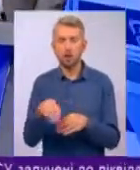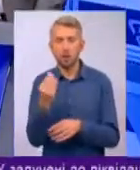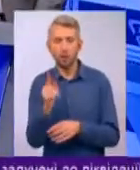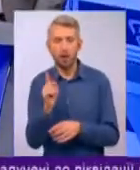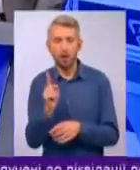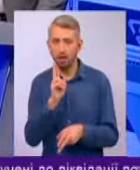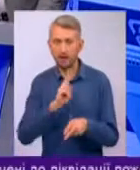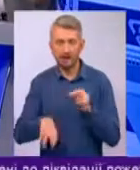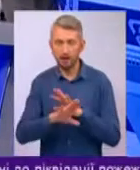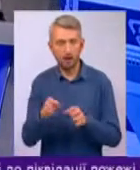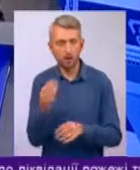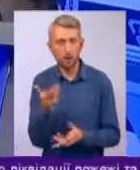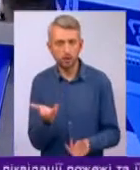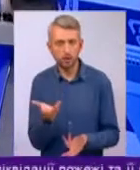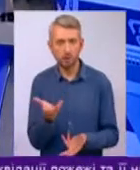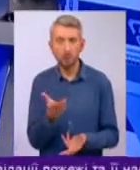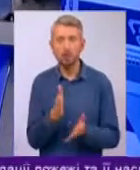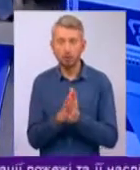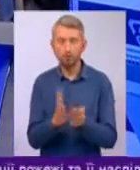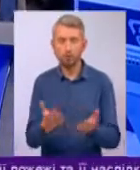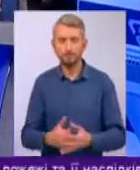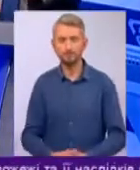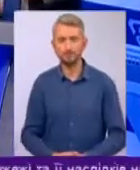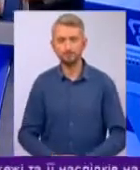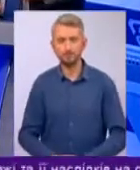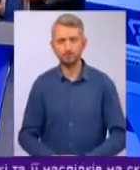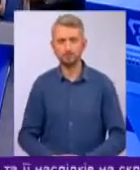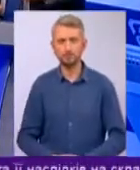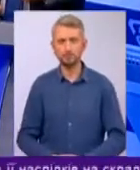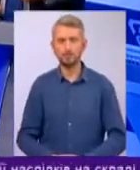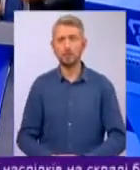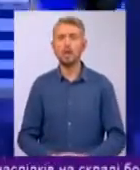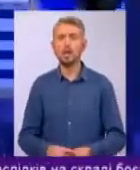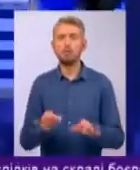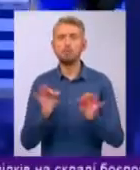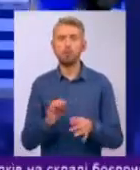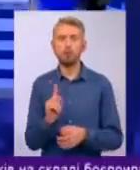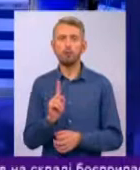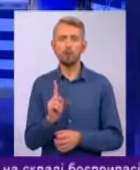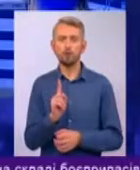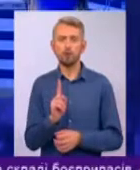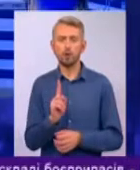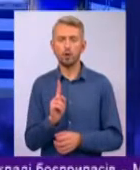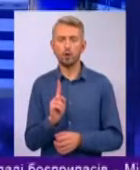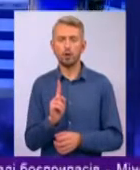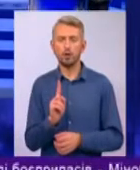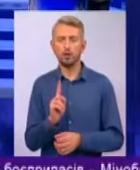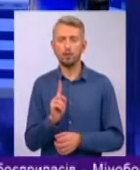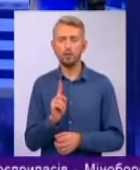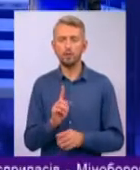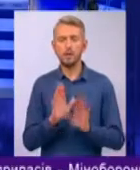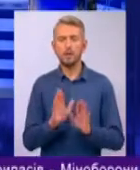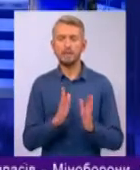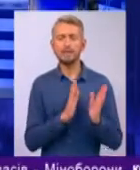не зникали. Прошу, будь ласка. Ну, безумовно, що тільки